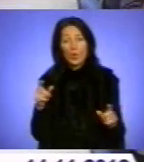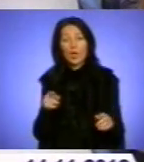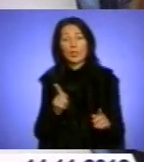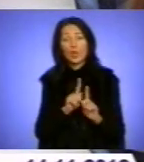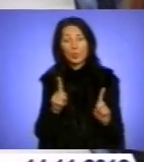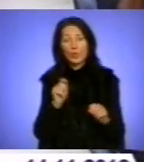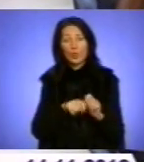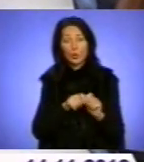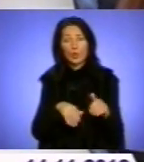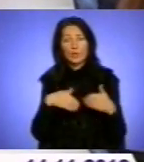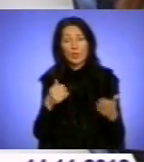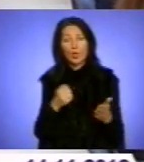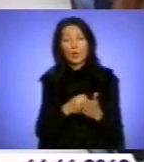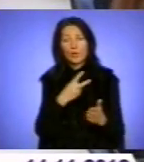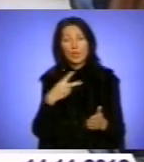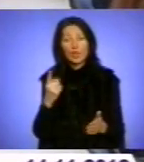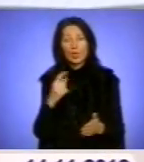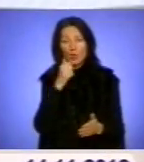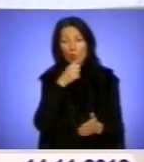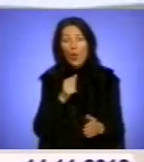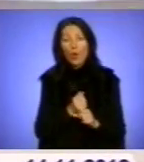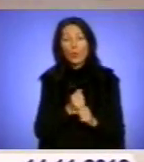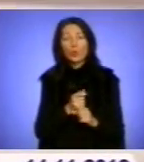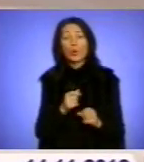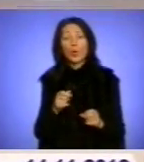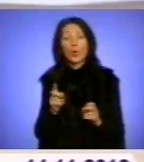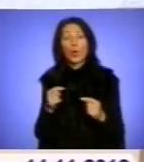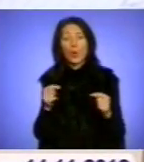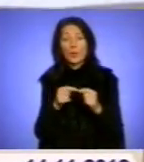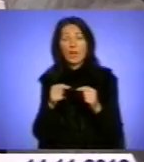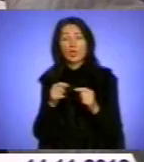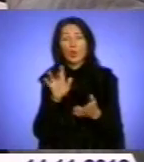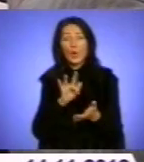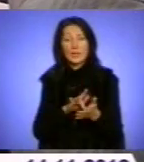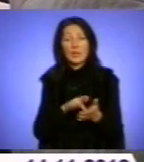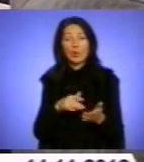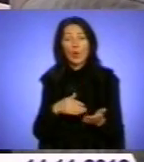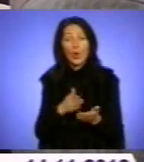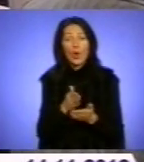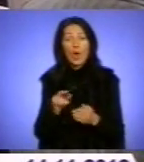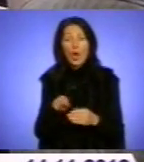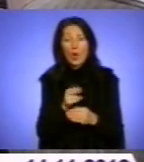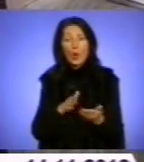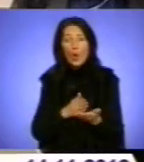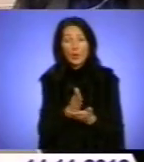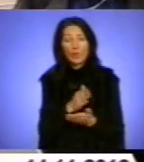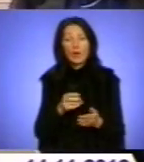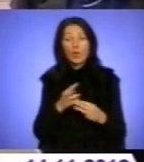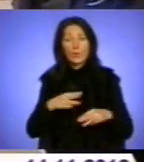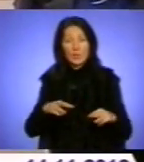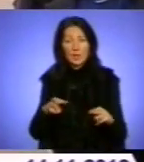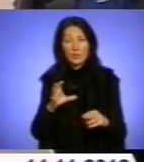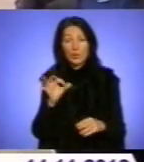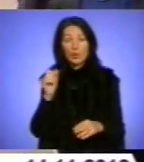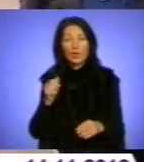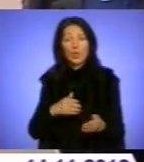До 2011 року роботу контактного центру координувало Міністерство соціальної політики. Утім, рік тому Кабмін перебрав на себе ці